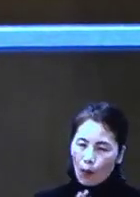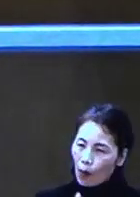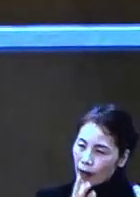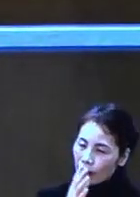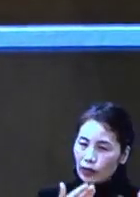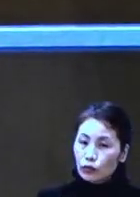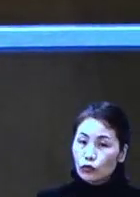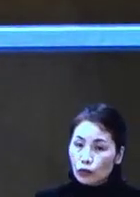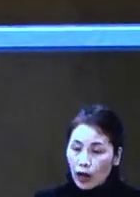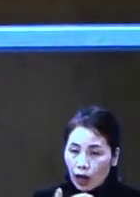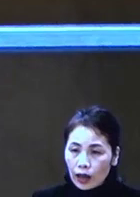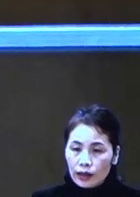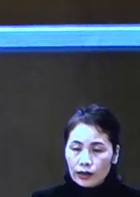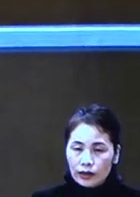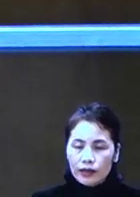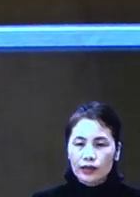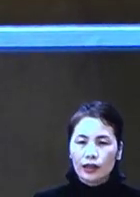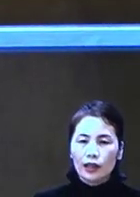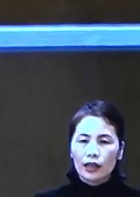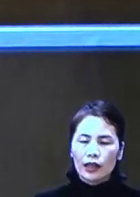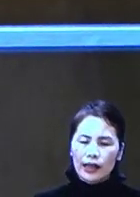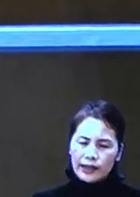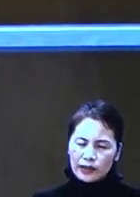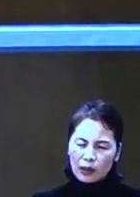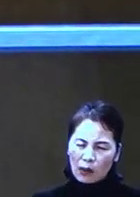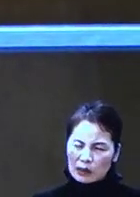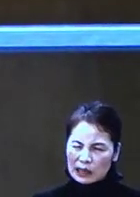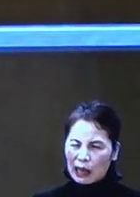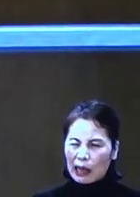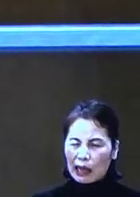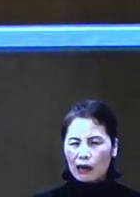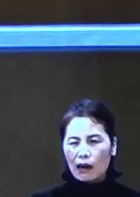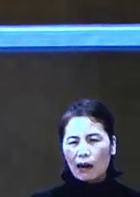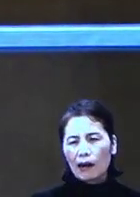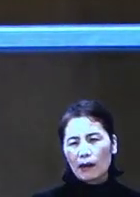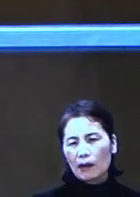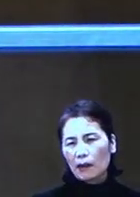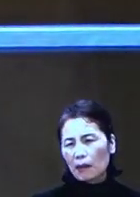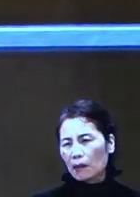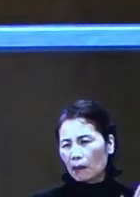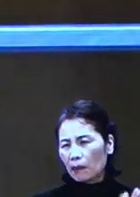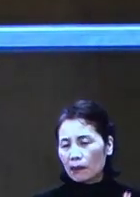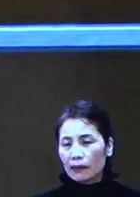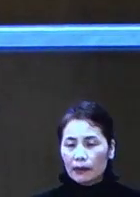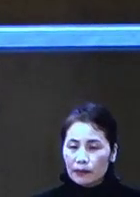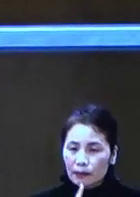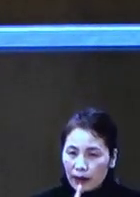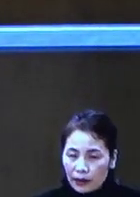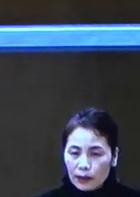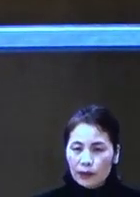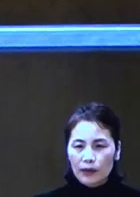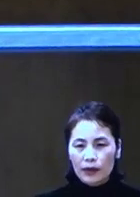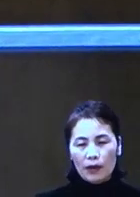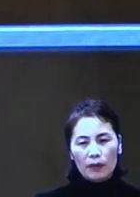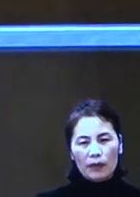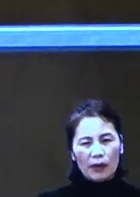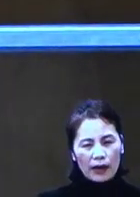정치쇼, 퍼플리즘, 흙탕물 속에 들어간 느낌이라고 비난하며 단칼에 평가